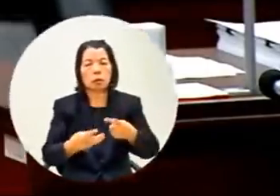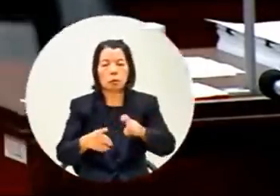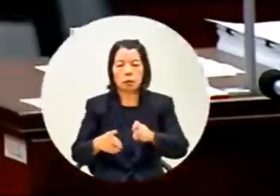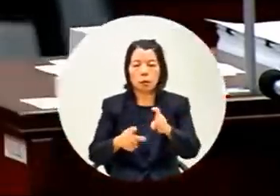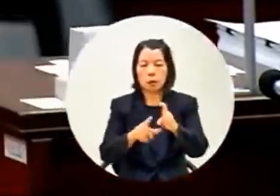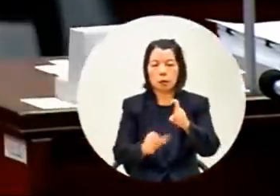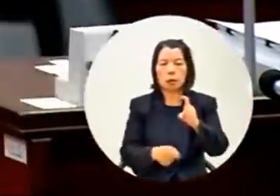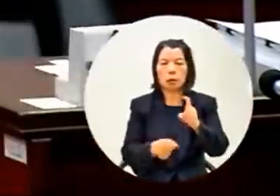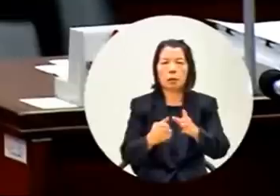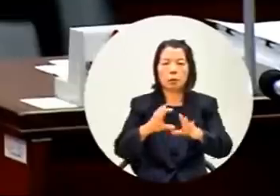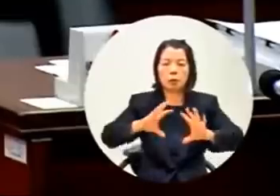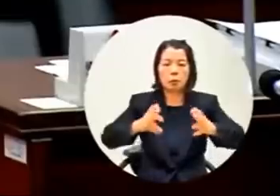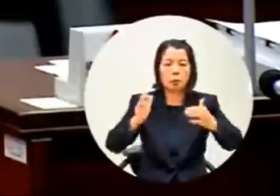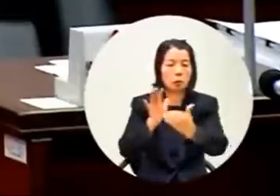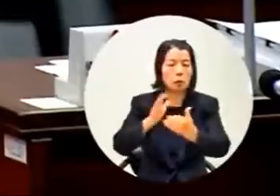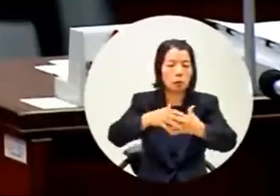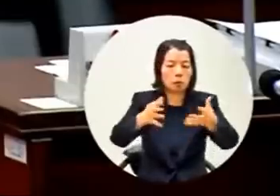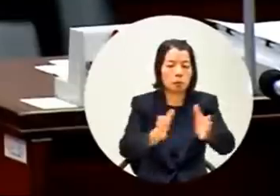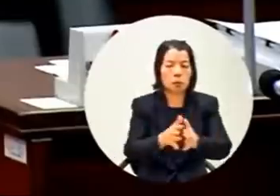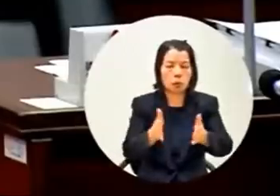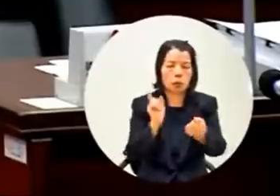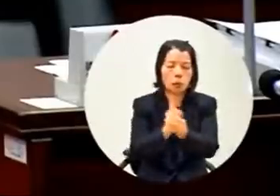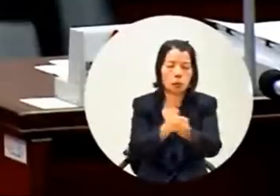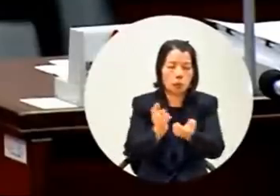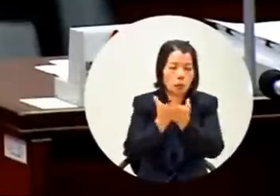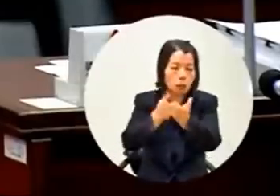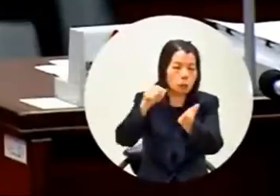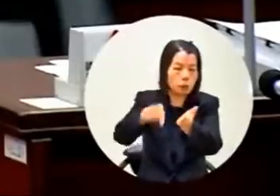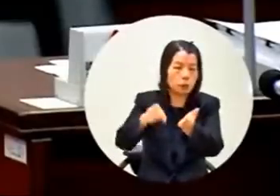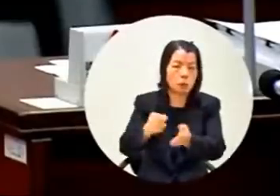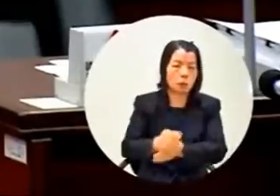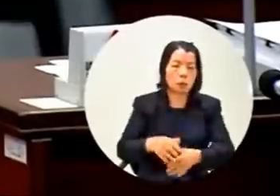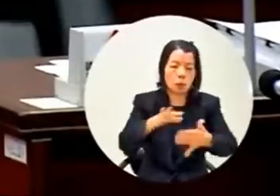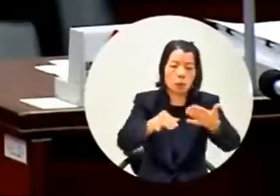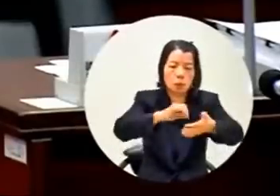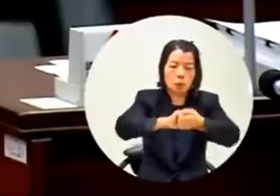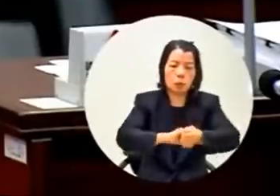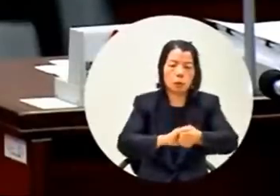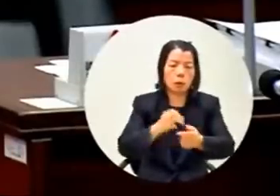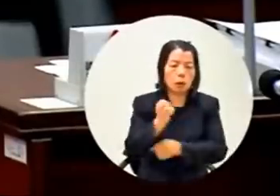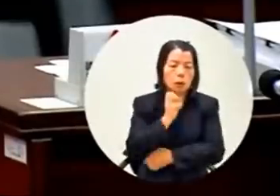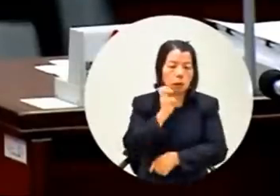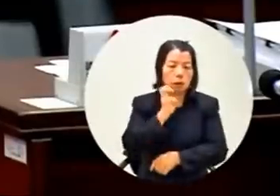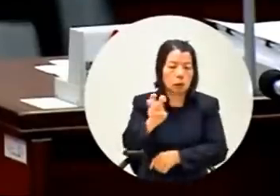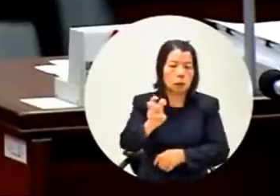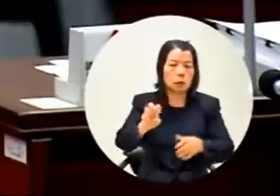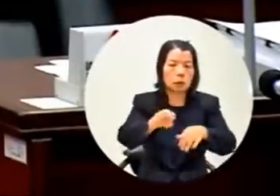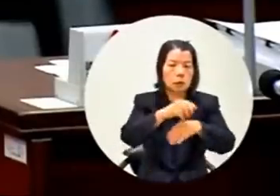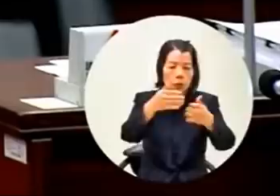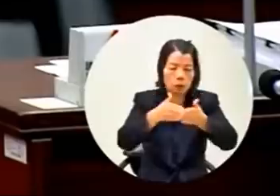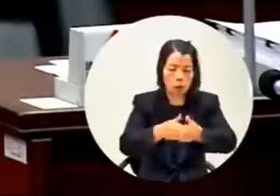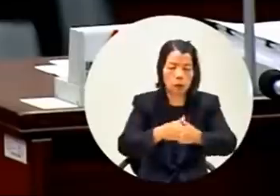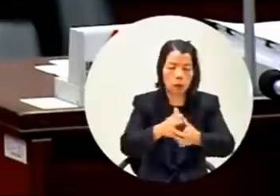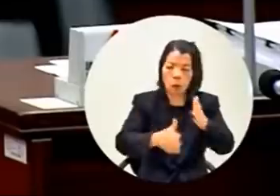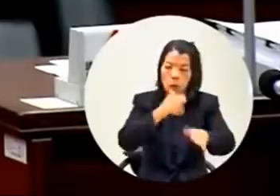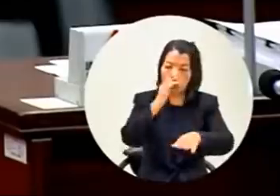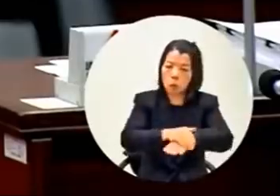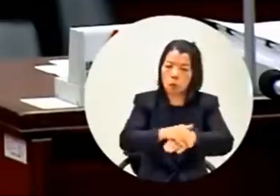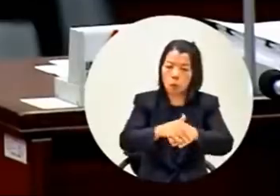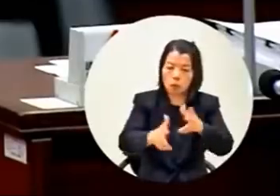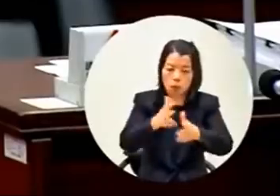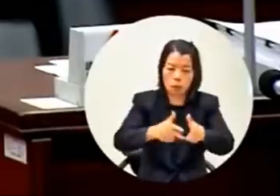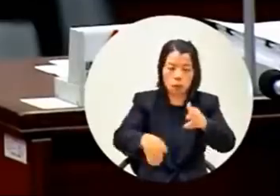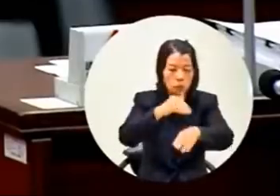签的掠雷舰的合约，规定30个月内要完成厂房的建设，如果没